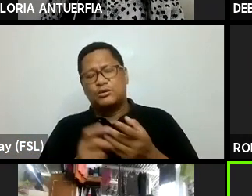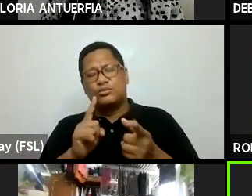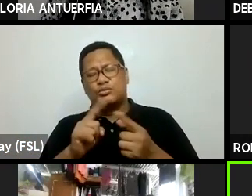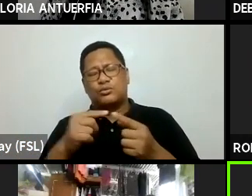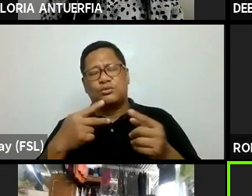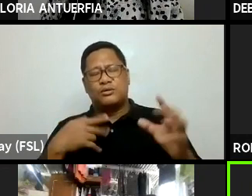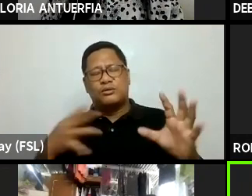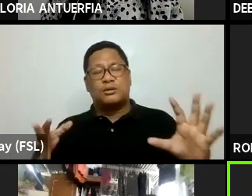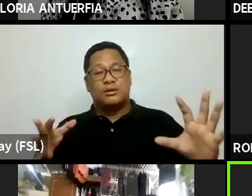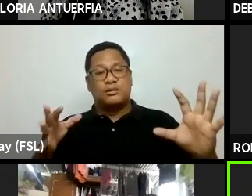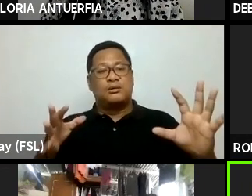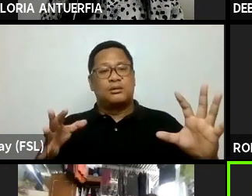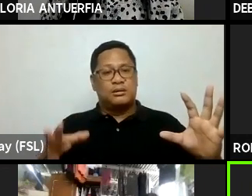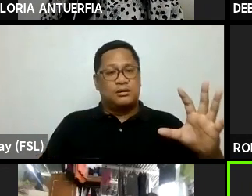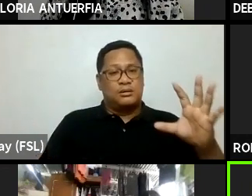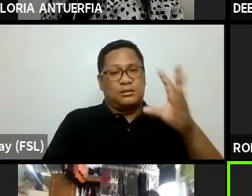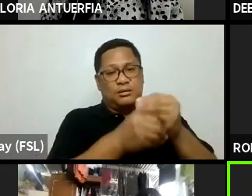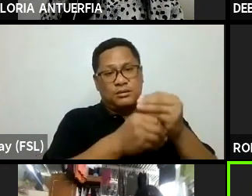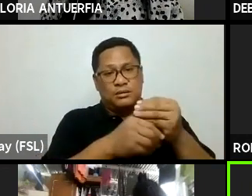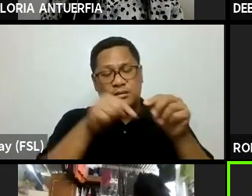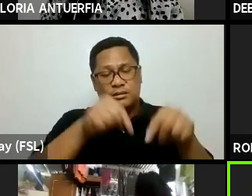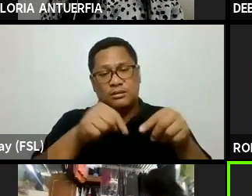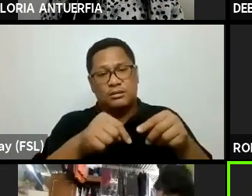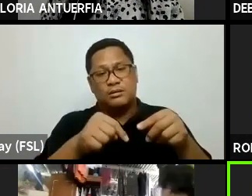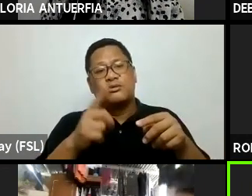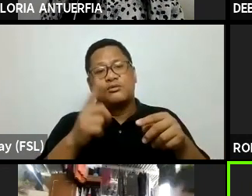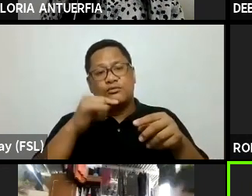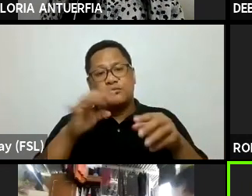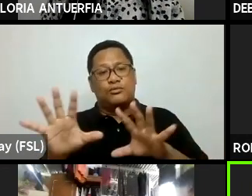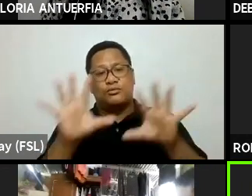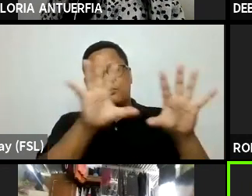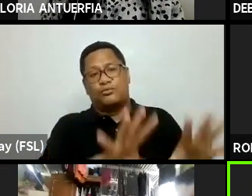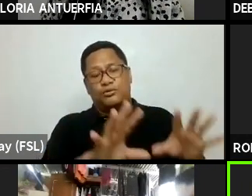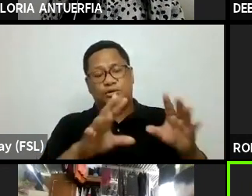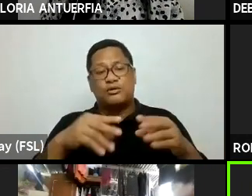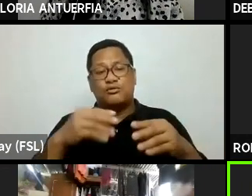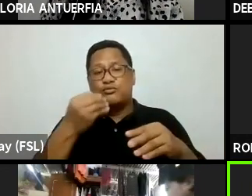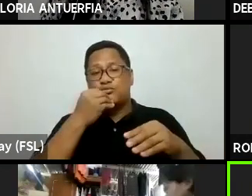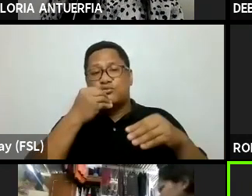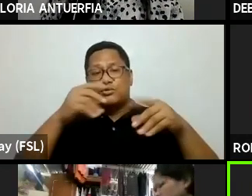isang lugar na pag-upestuhan po namin ng food cart.